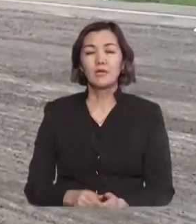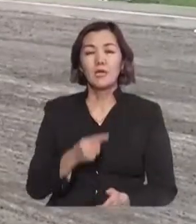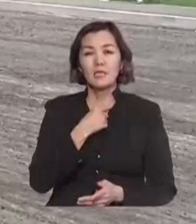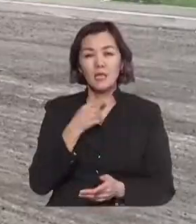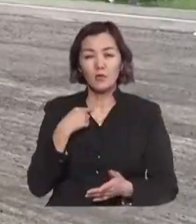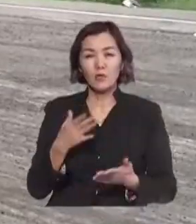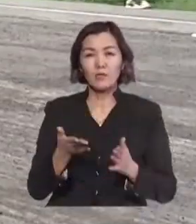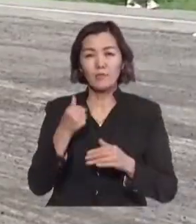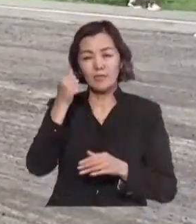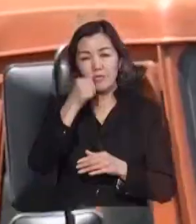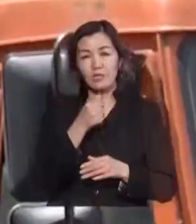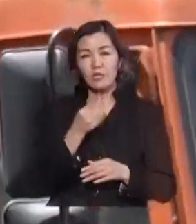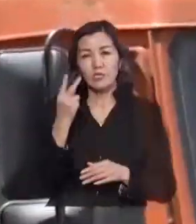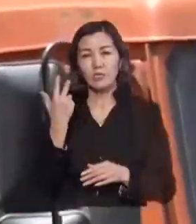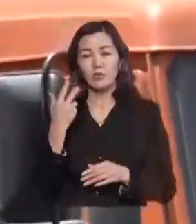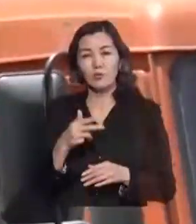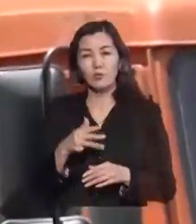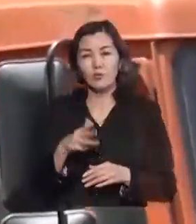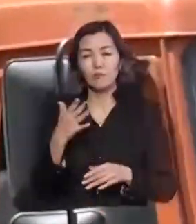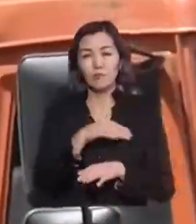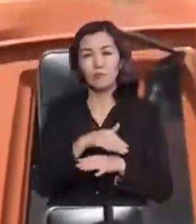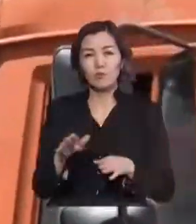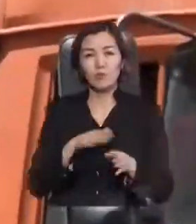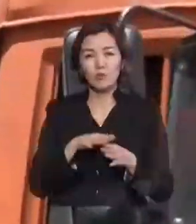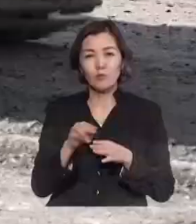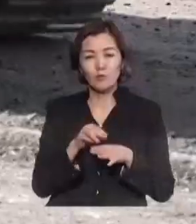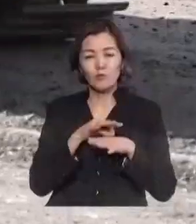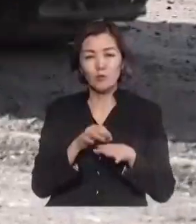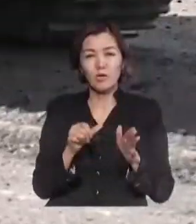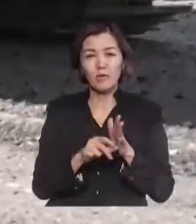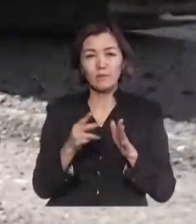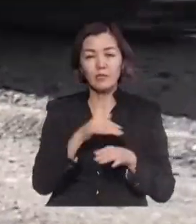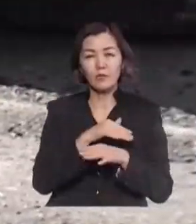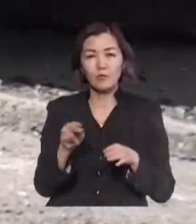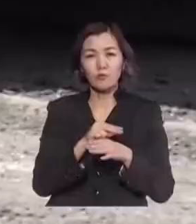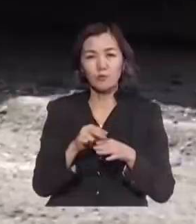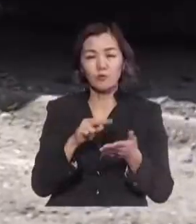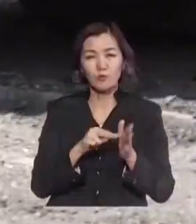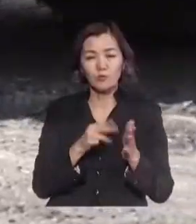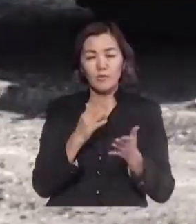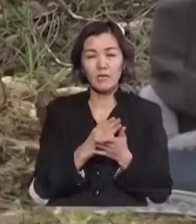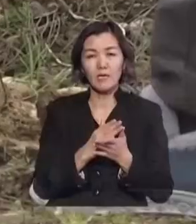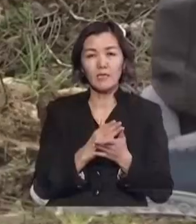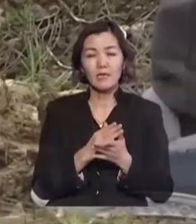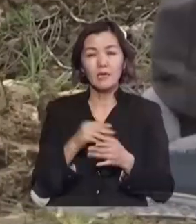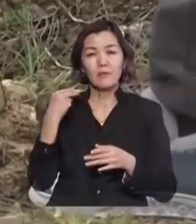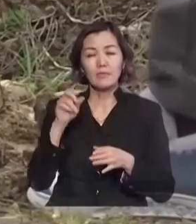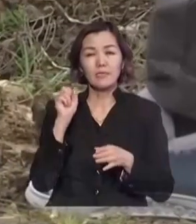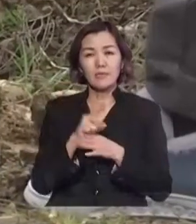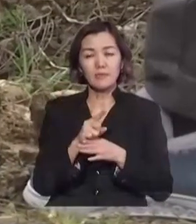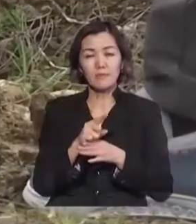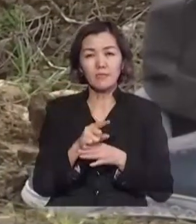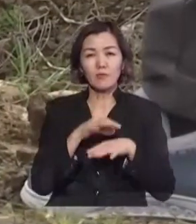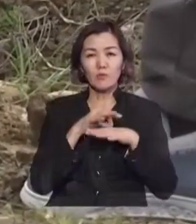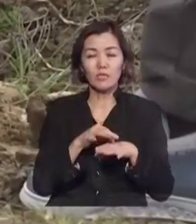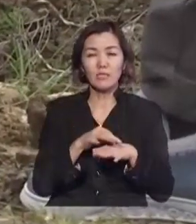Талдықорғанда былтыр 235 көше күрделі жөндеуден өтті. Ал биыл 62 көшені жөндеу жоспарланған. Президент тапсырмасына сай